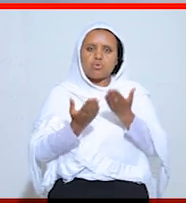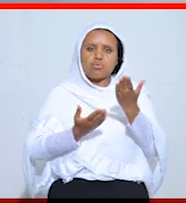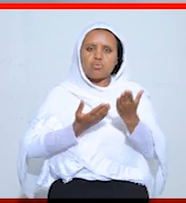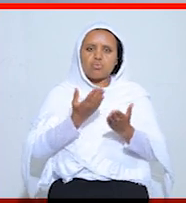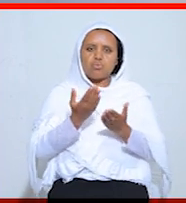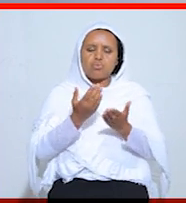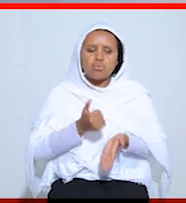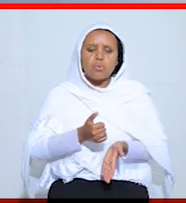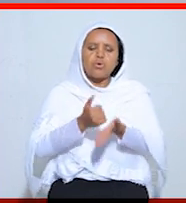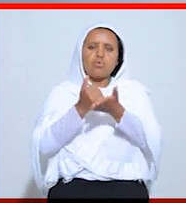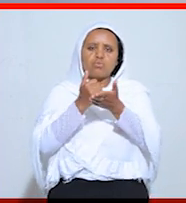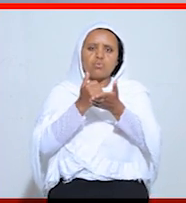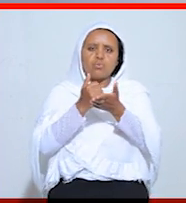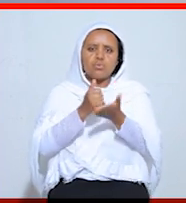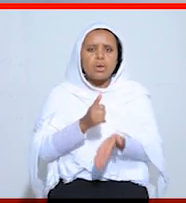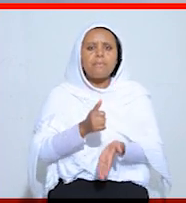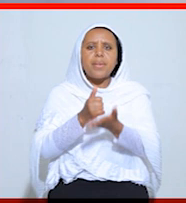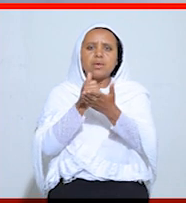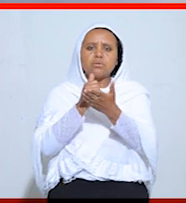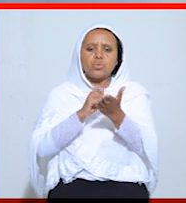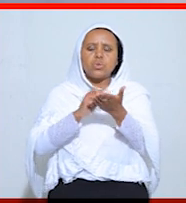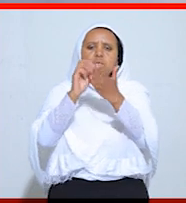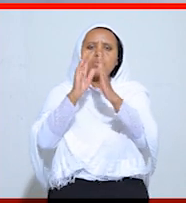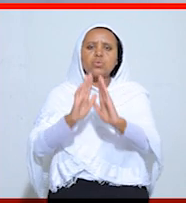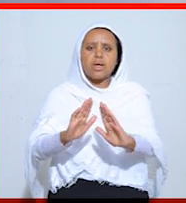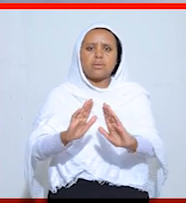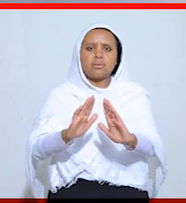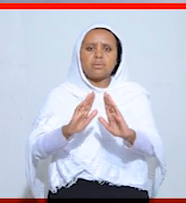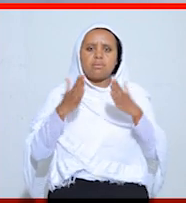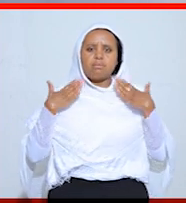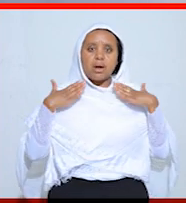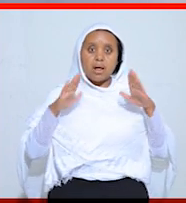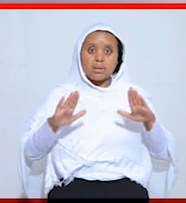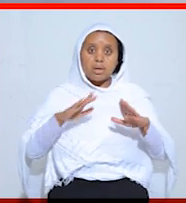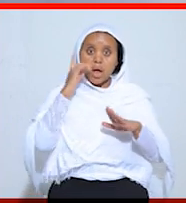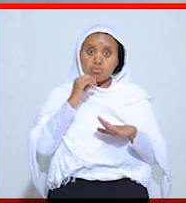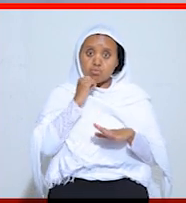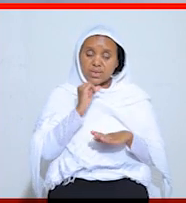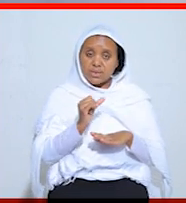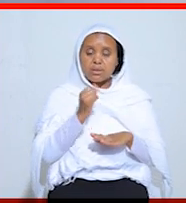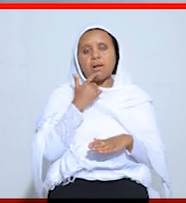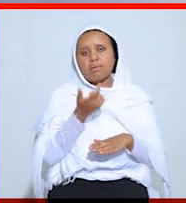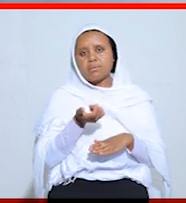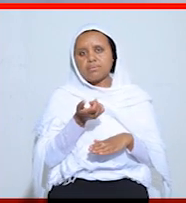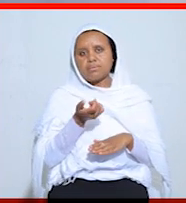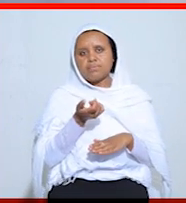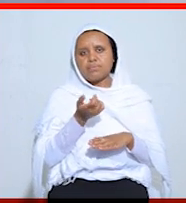የሚያገለግሉ የሚረዱ የሚያግዙ ቅዱሳን መላእክት